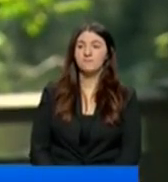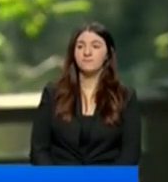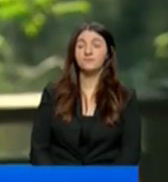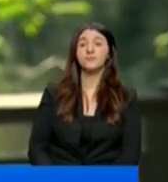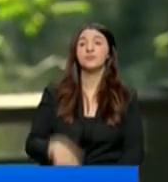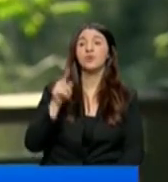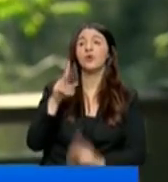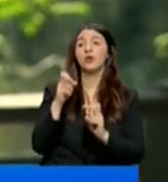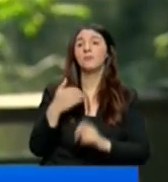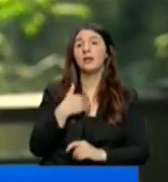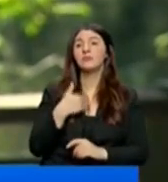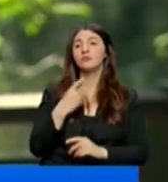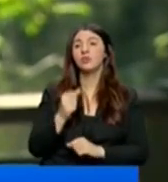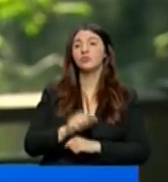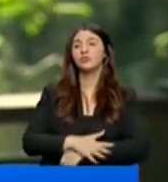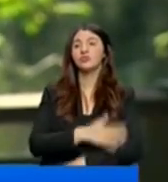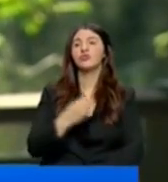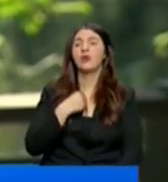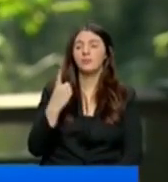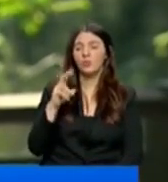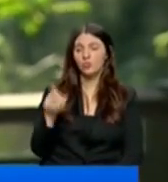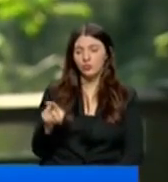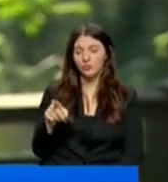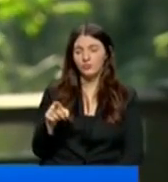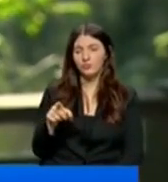O konu benim çok duygulandığım bir konu.